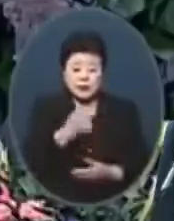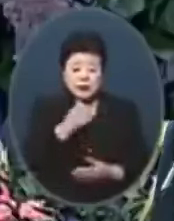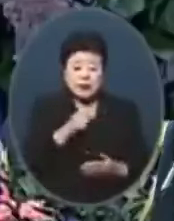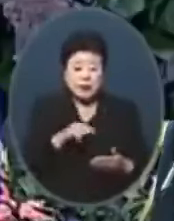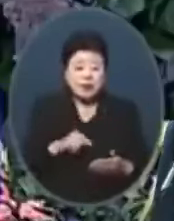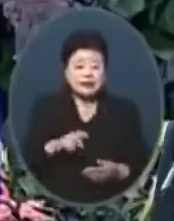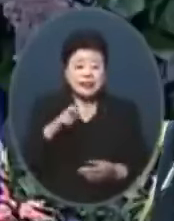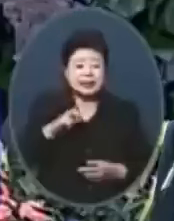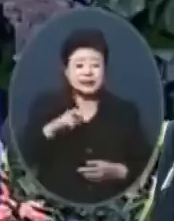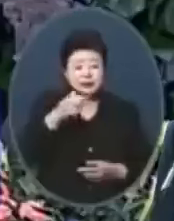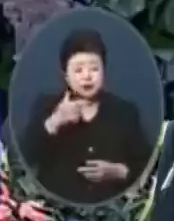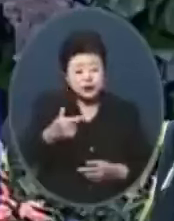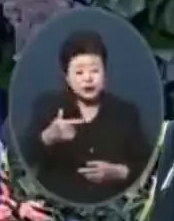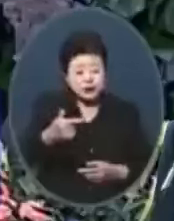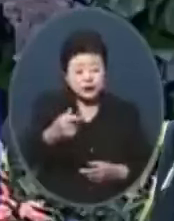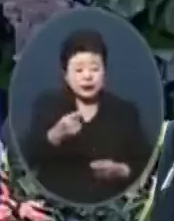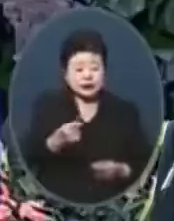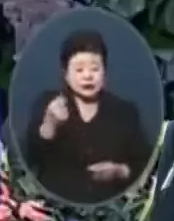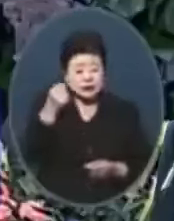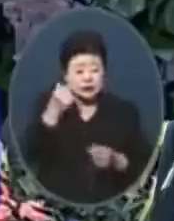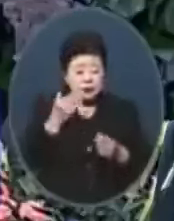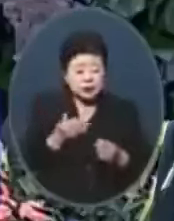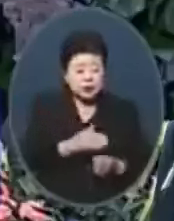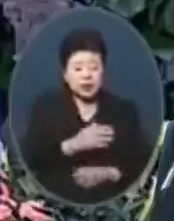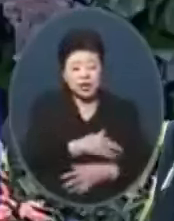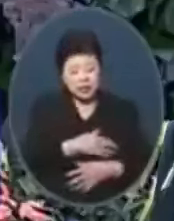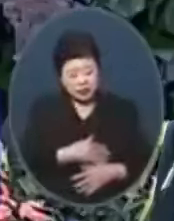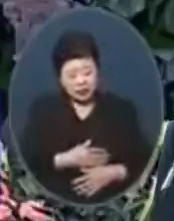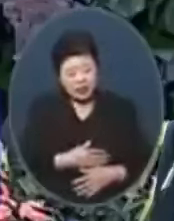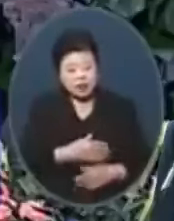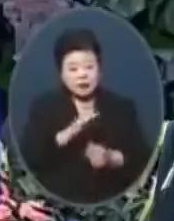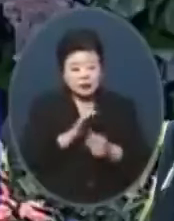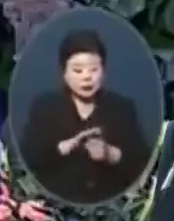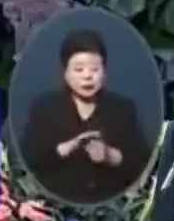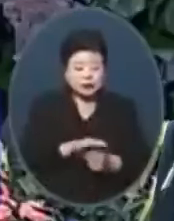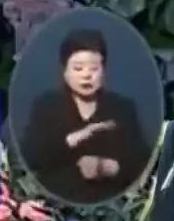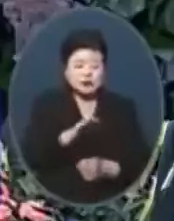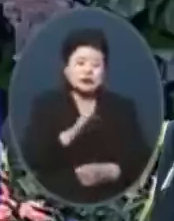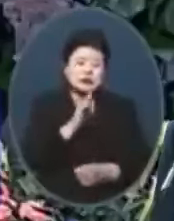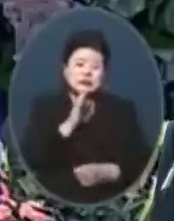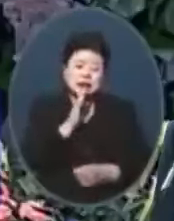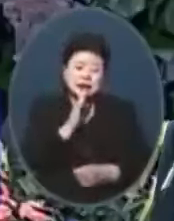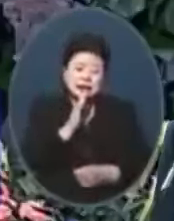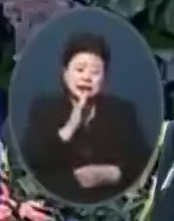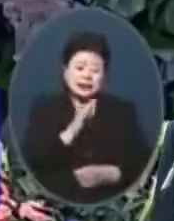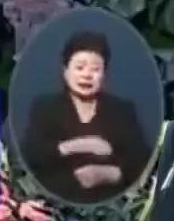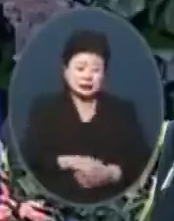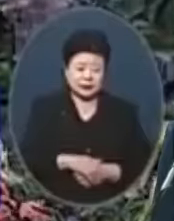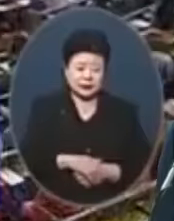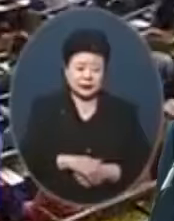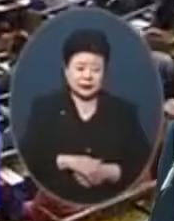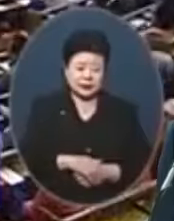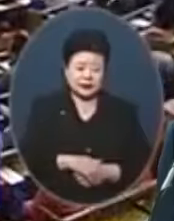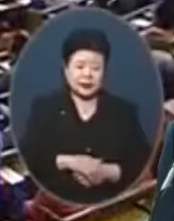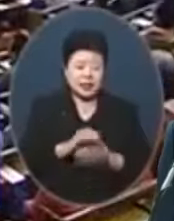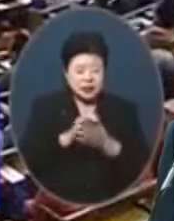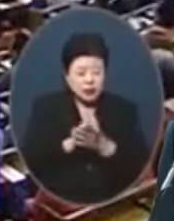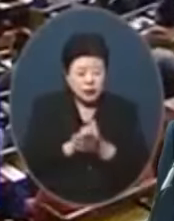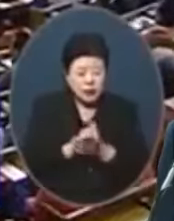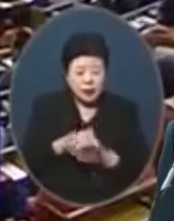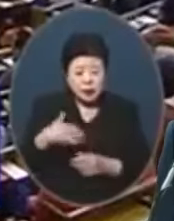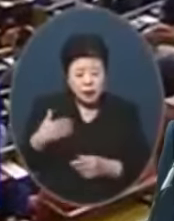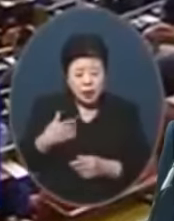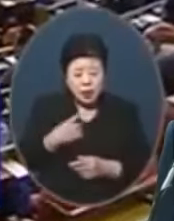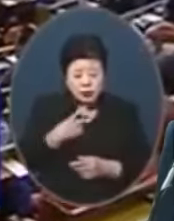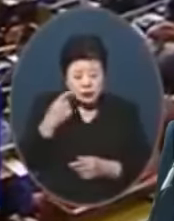8장 26절로 27절에 이와 같이 성령도 우리 연약함을 도우시나니 우리는 마땅히 기도할 바를 알지